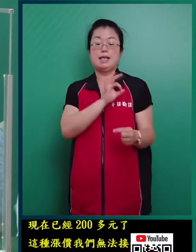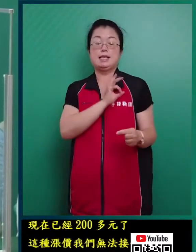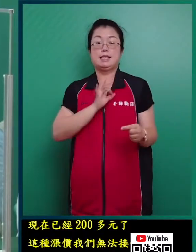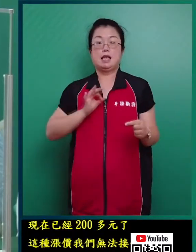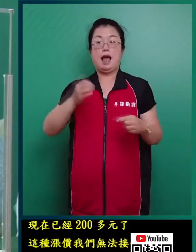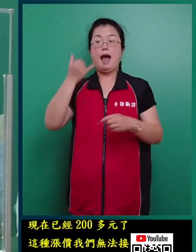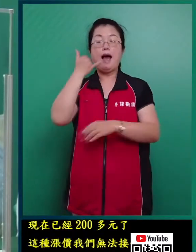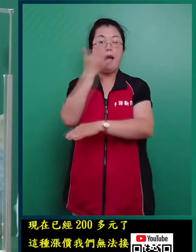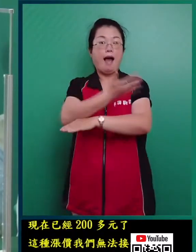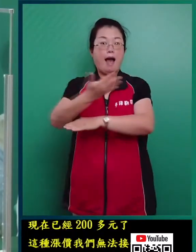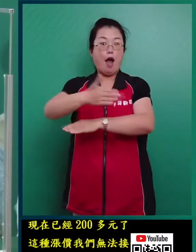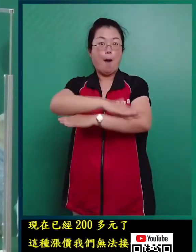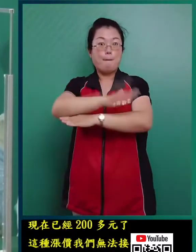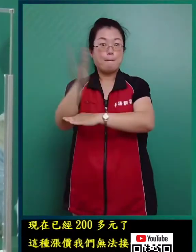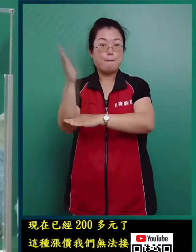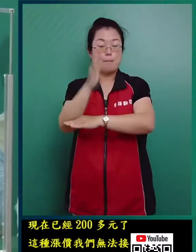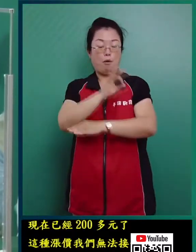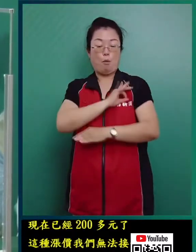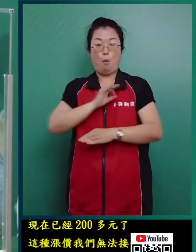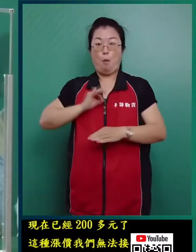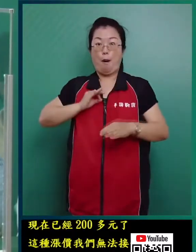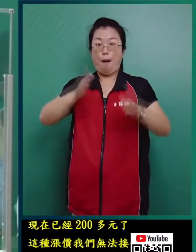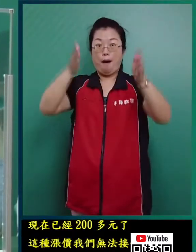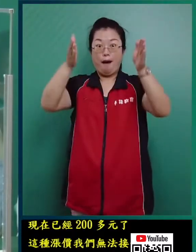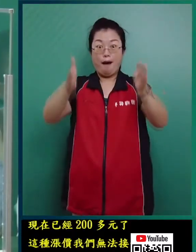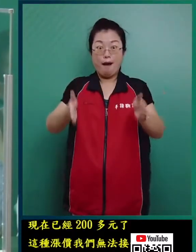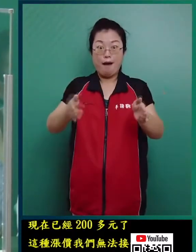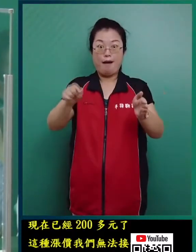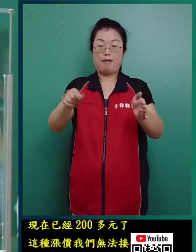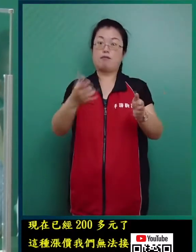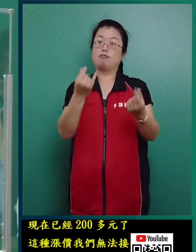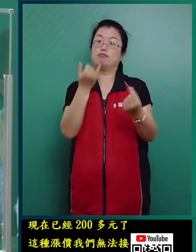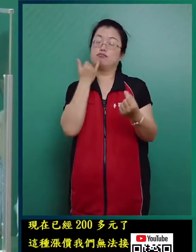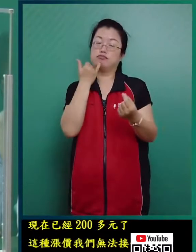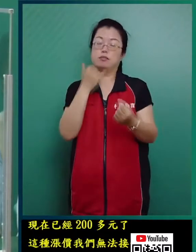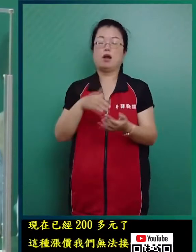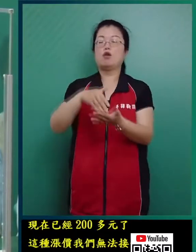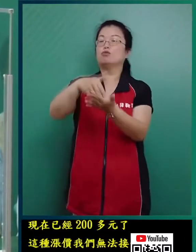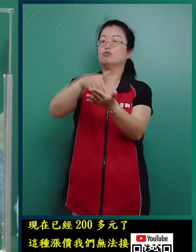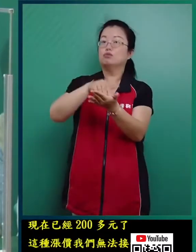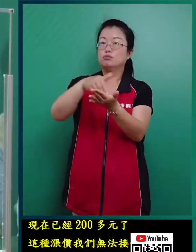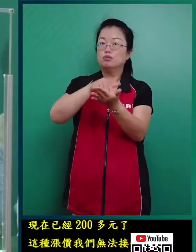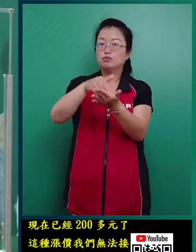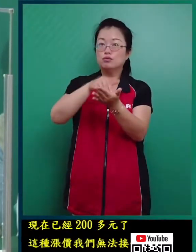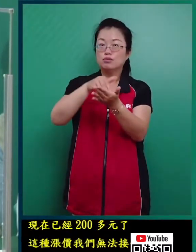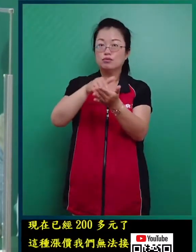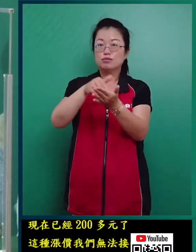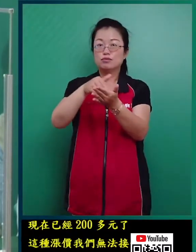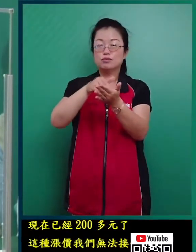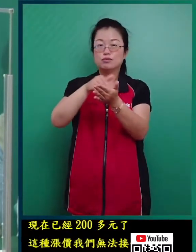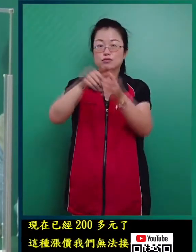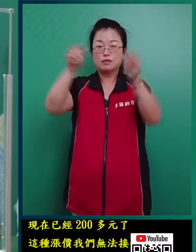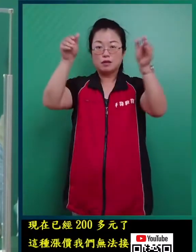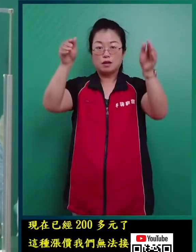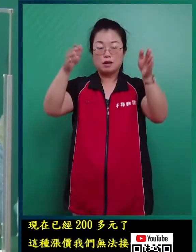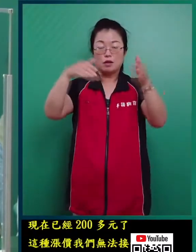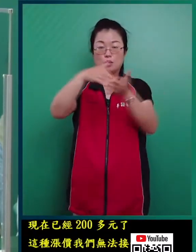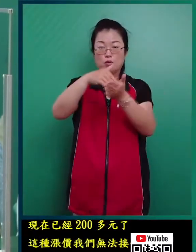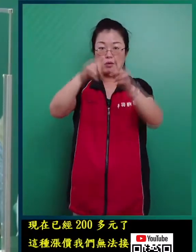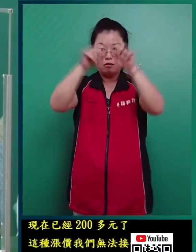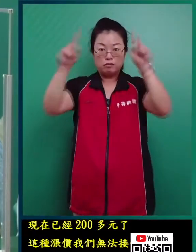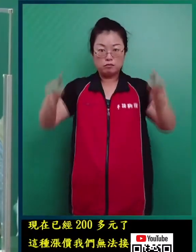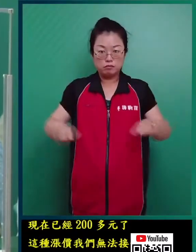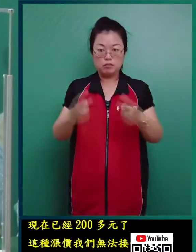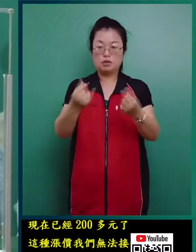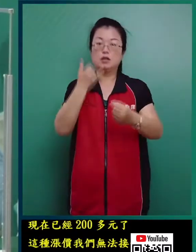珍珠板也可以做隔板，像这个塑胶瓦楞板，哦，也是大家可以看手板或做海报的也可以作为隔